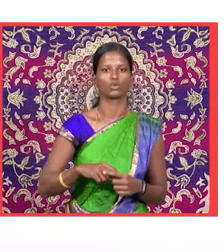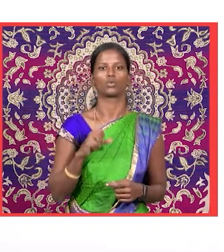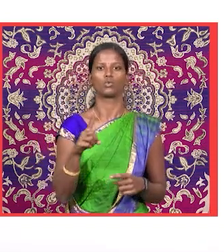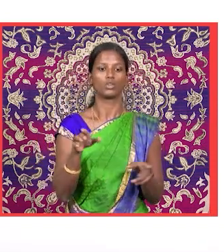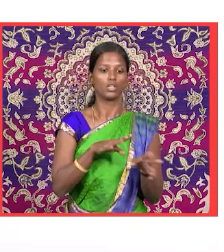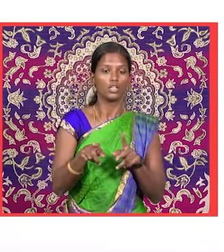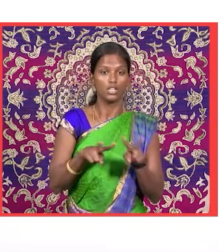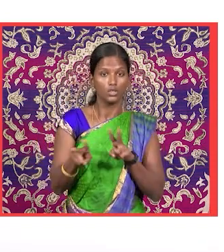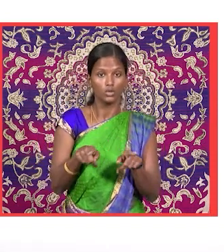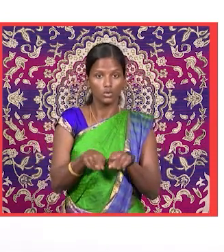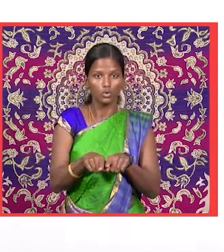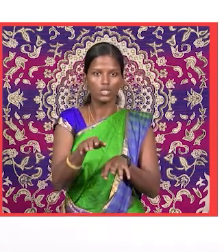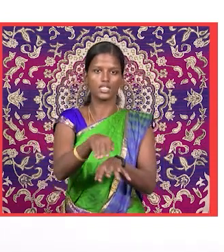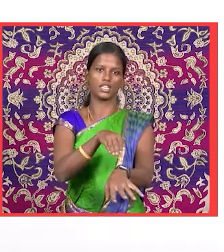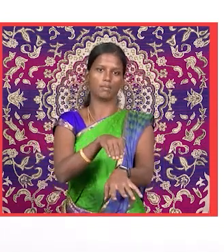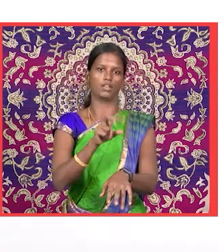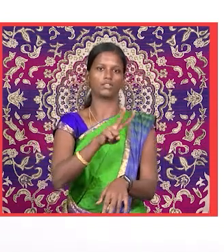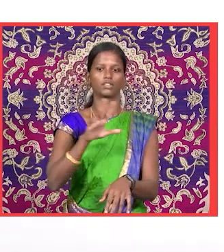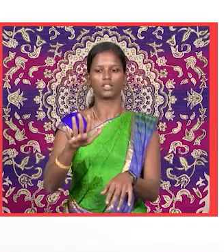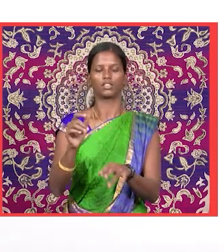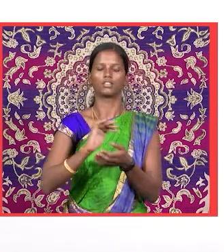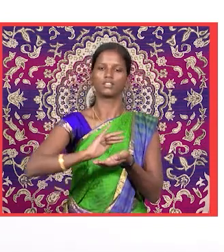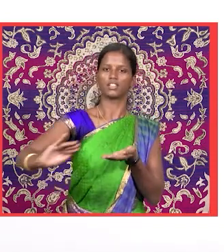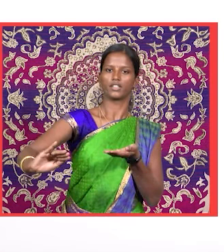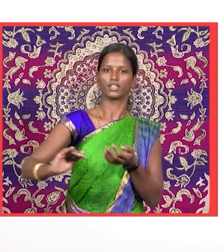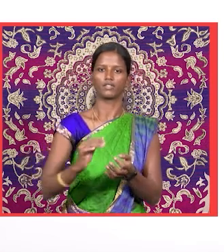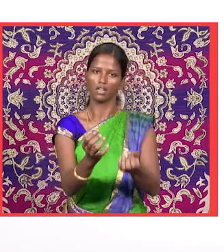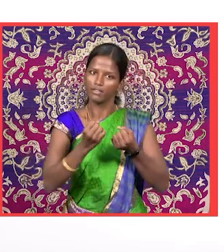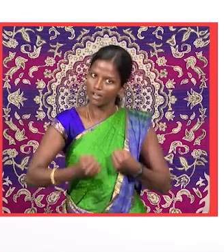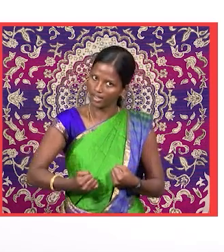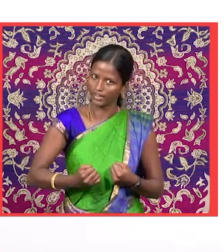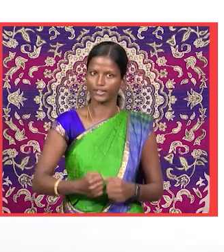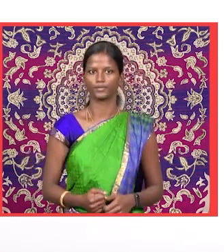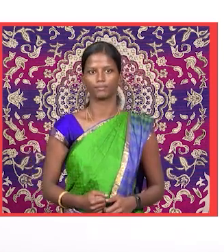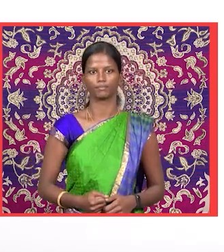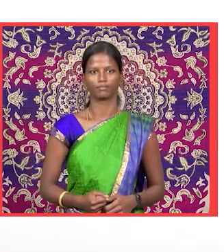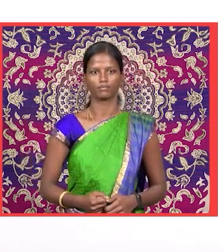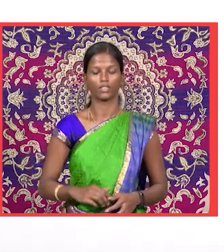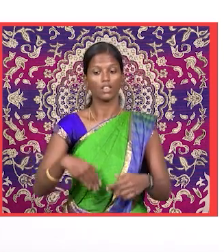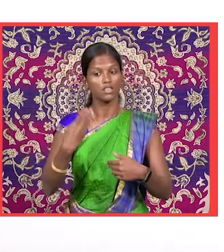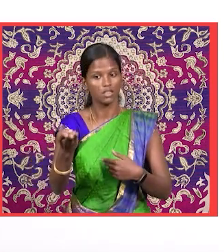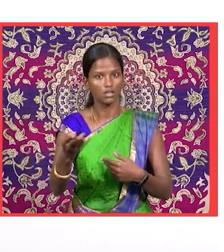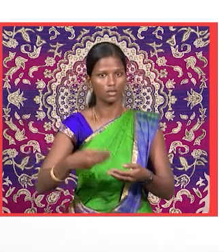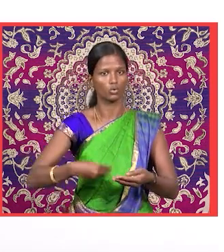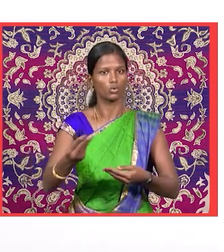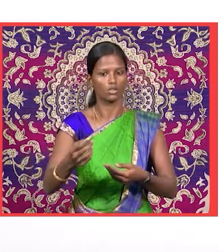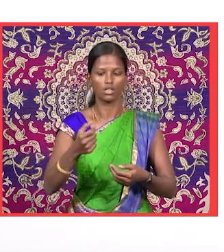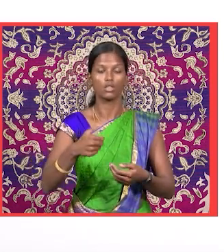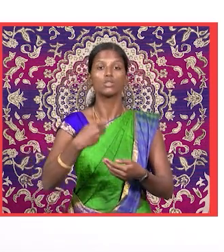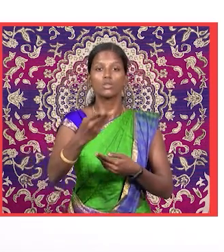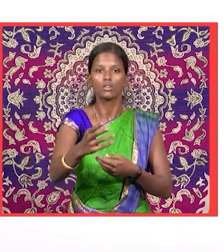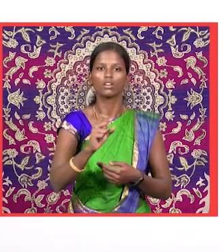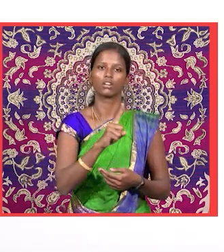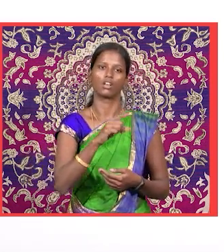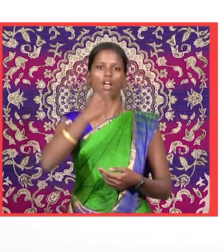1 ஜோடி காலணிகளை 25% விலையில் வாங்கினார். அவர் செலுத்திய தொகை ₹1000